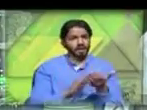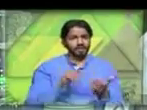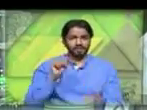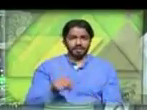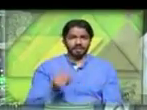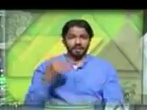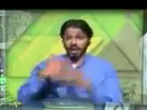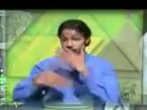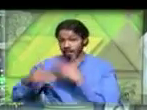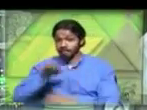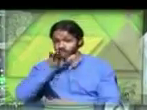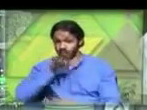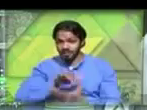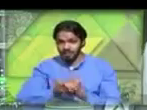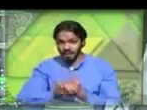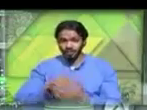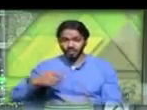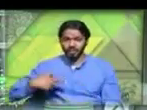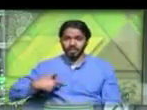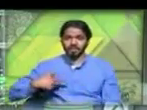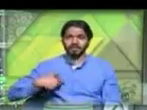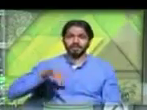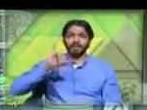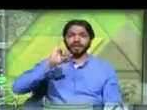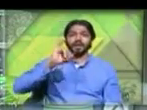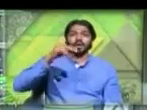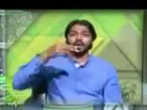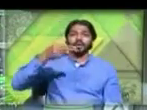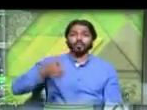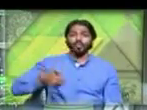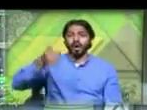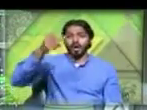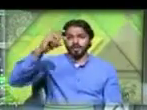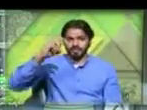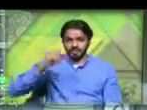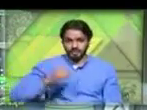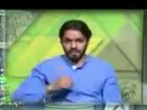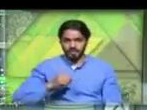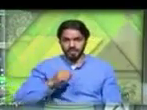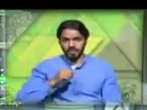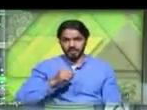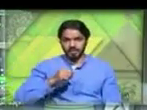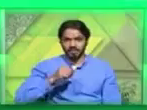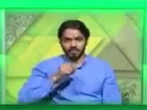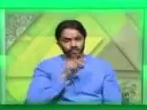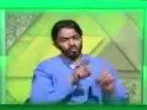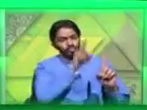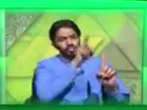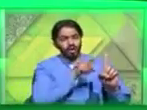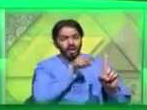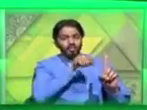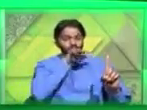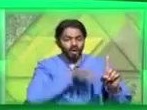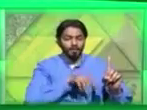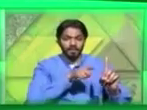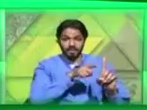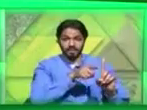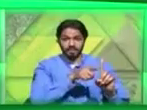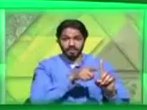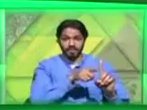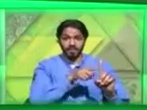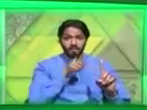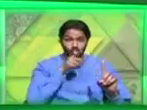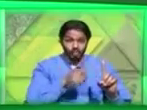رسول الله صلى الله عليه وسلم، أو نحن مؤاخذون بما تنطق به ألسنتنا يا رسول الله؟ قال: ثكلتك أمك يا